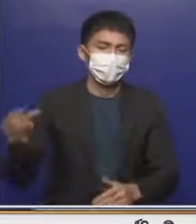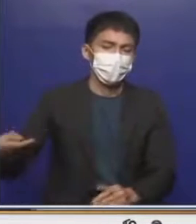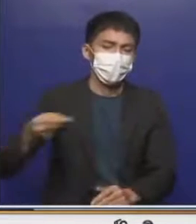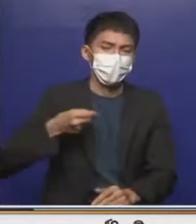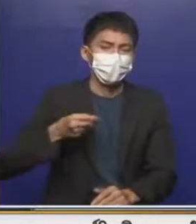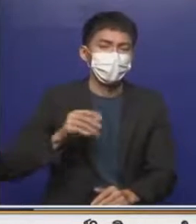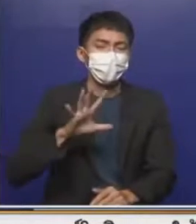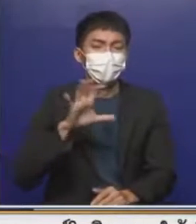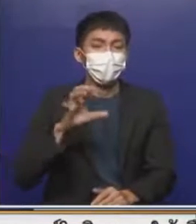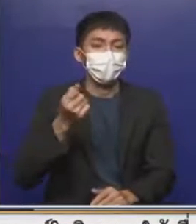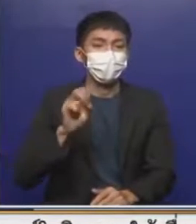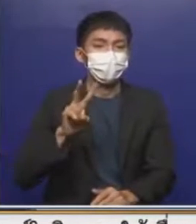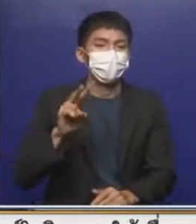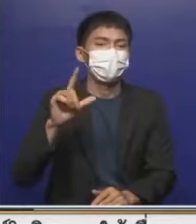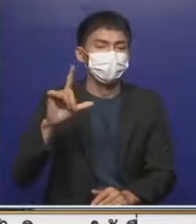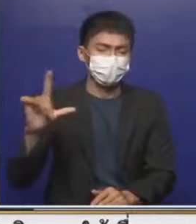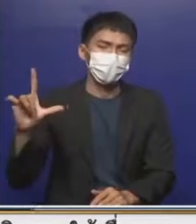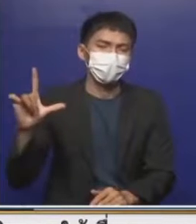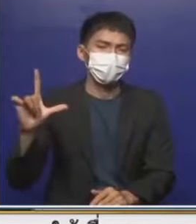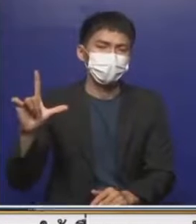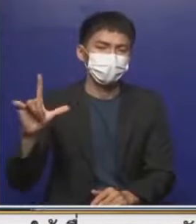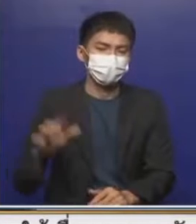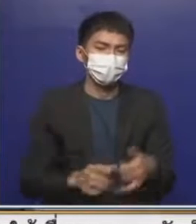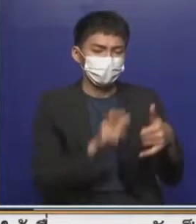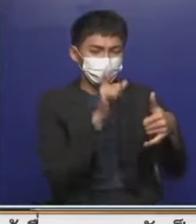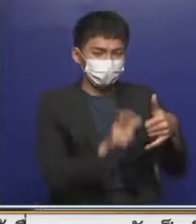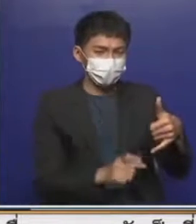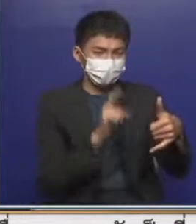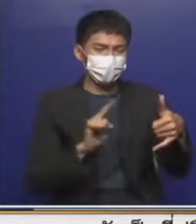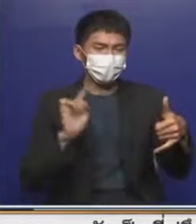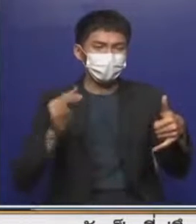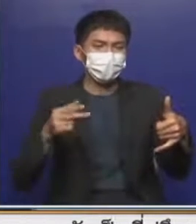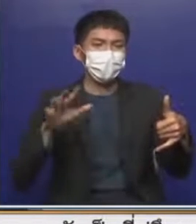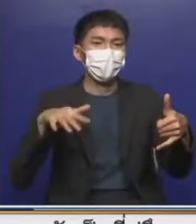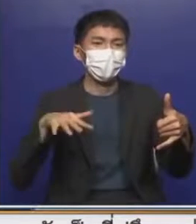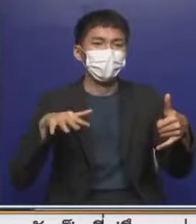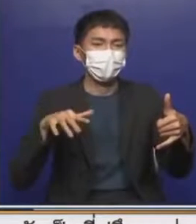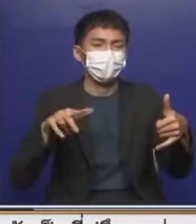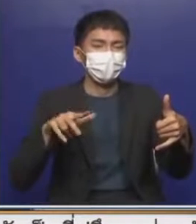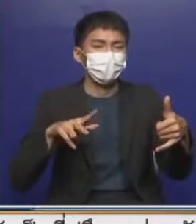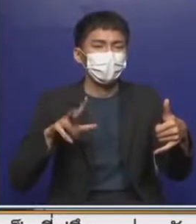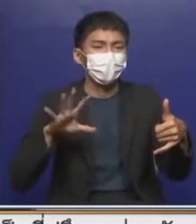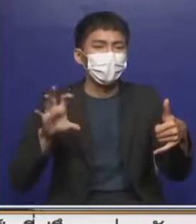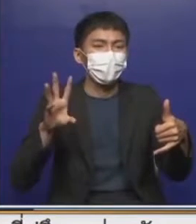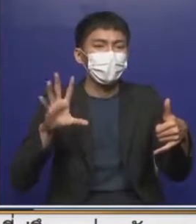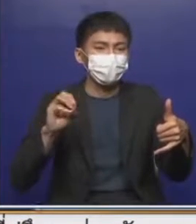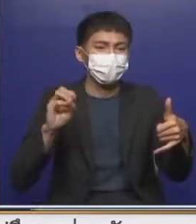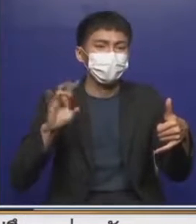ายสร้านเฉลียกมาเหลืองบอยู่เพีงคนและ15,657 บาท